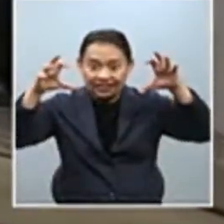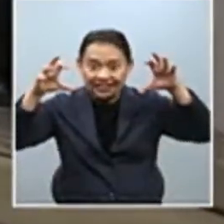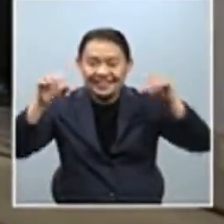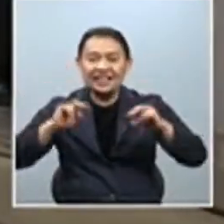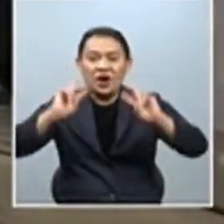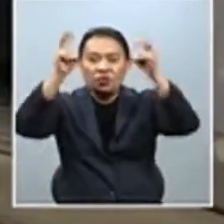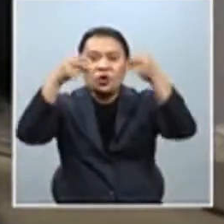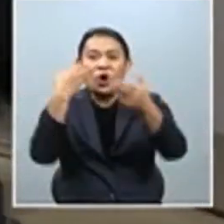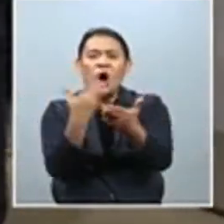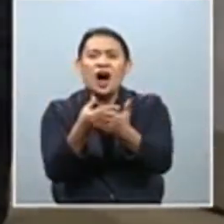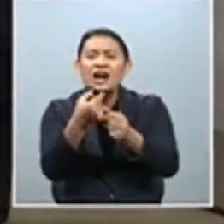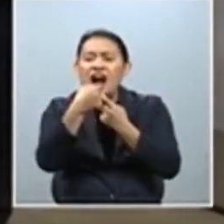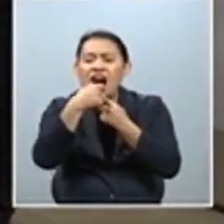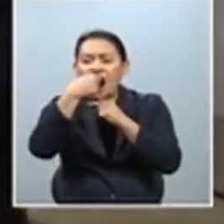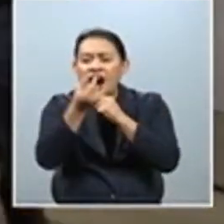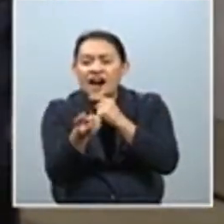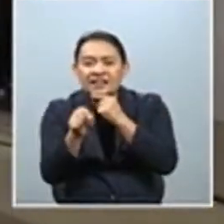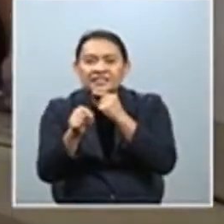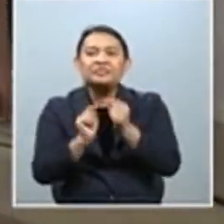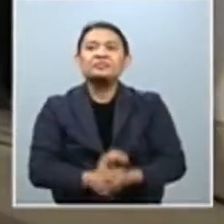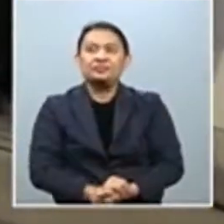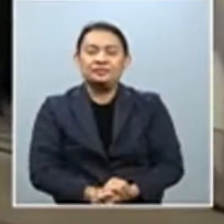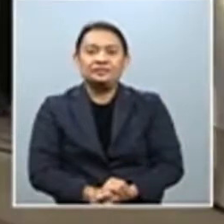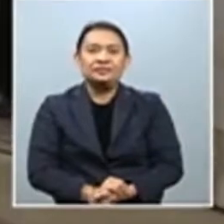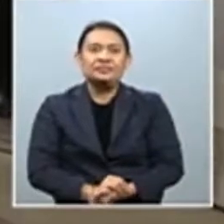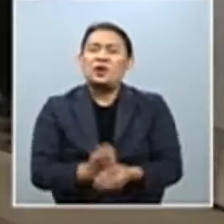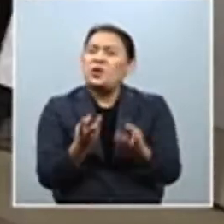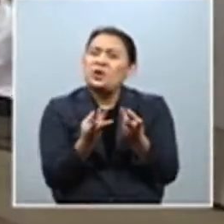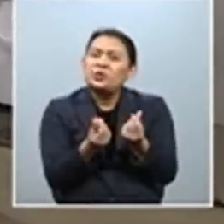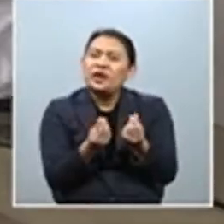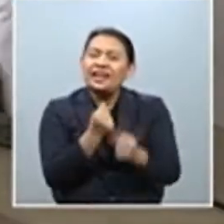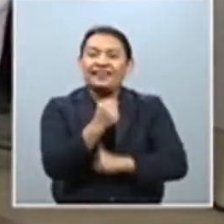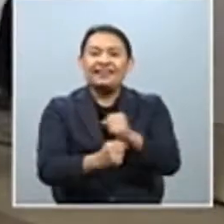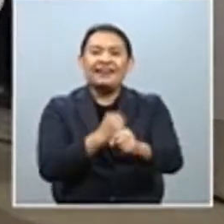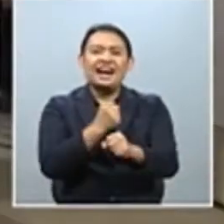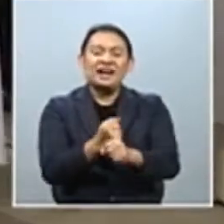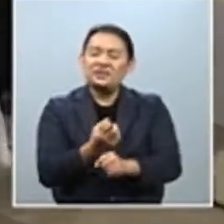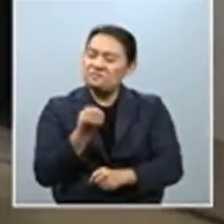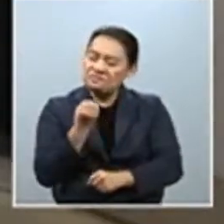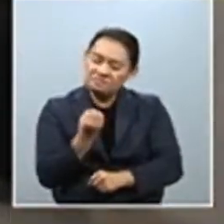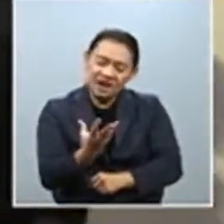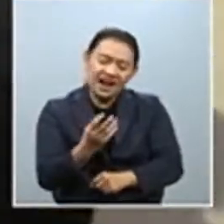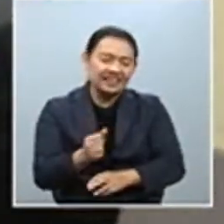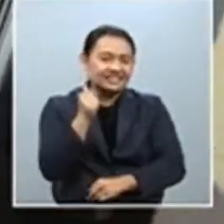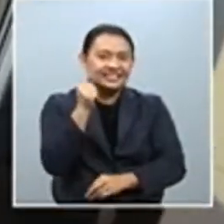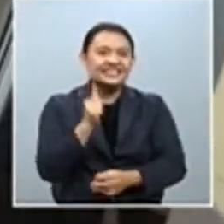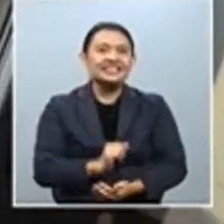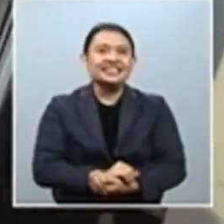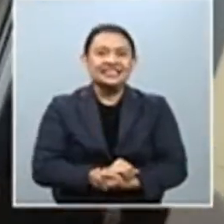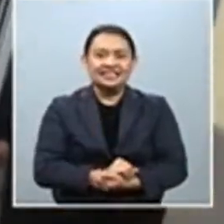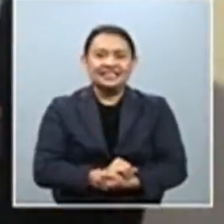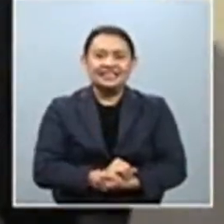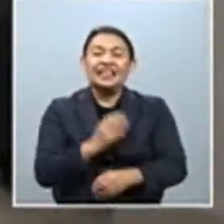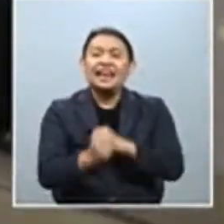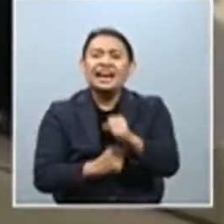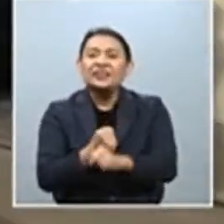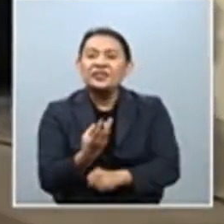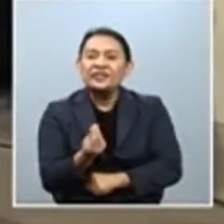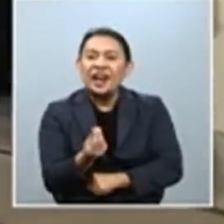เป็นบุคคลในงานที่ตัวเลขทางอายุมากที่สุดครับผม เท่าไหร่คะเท่าไหร